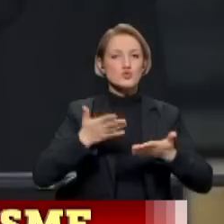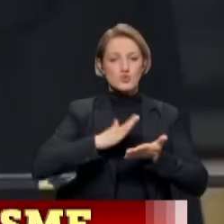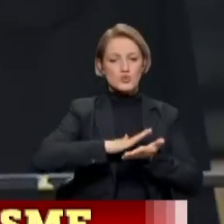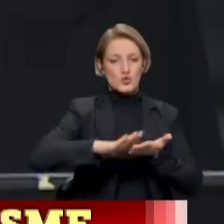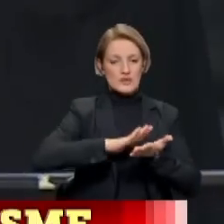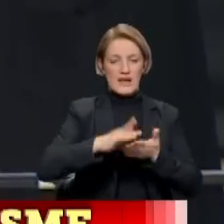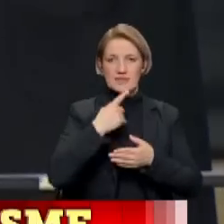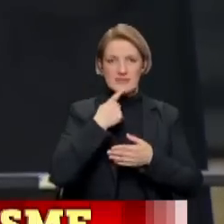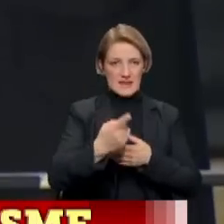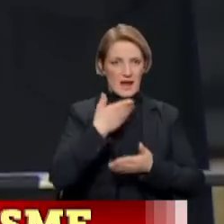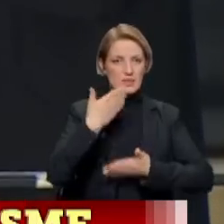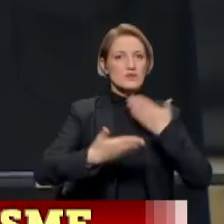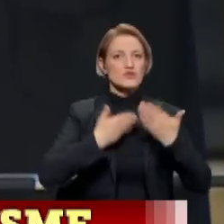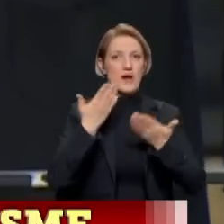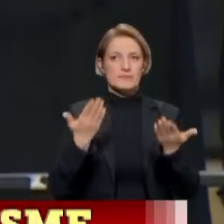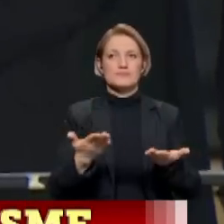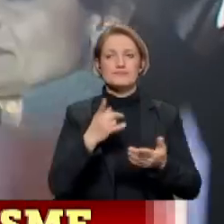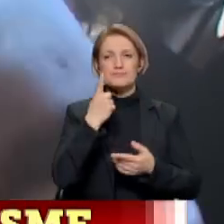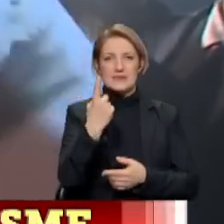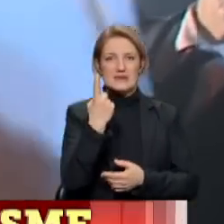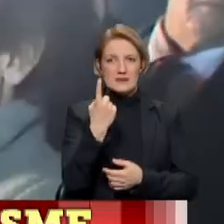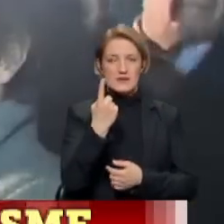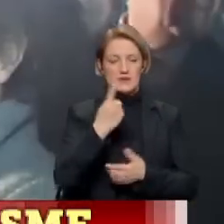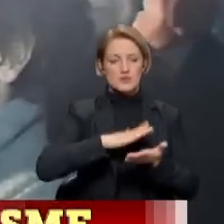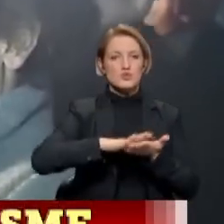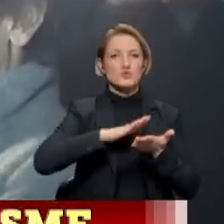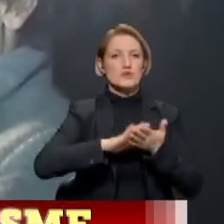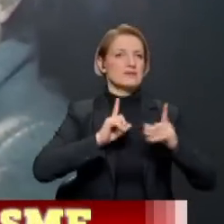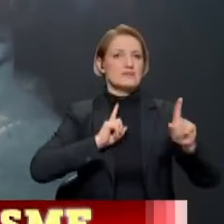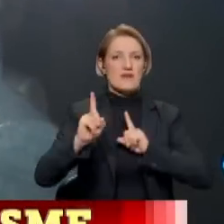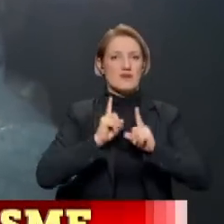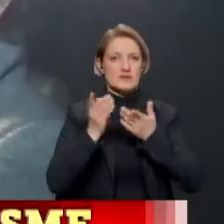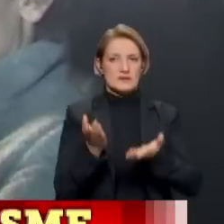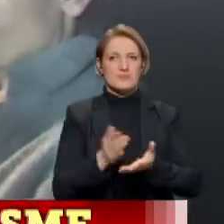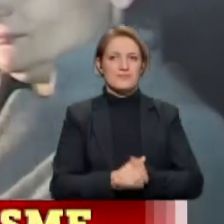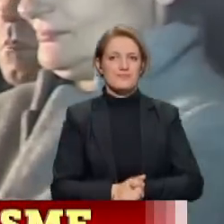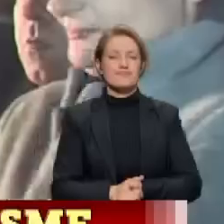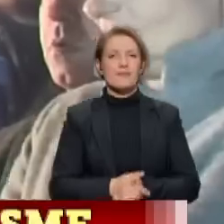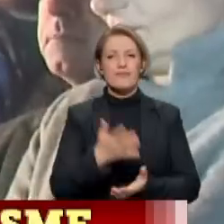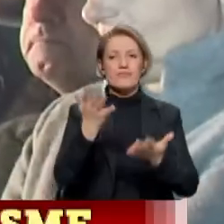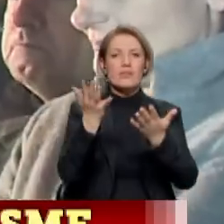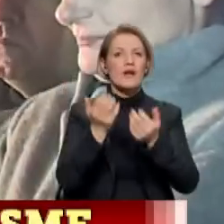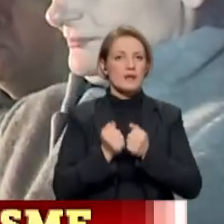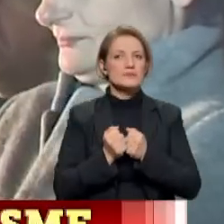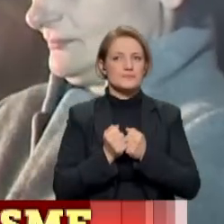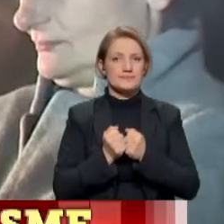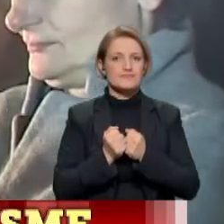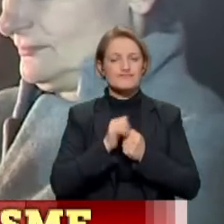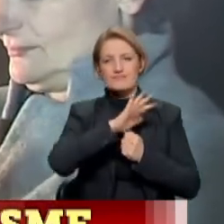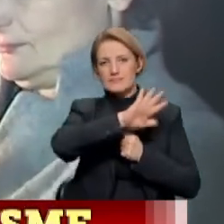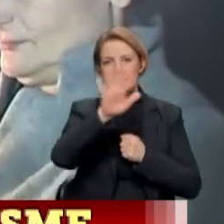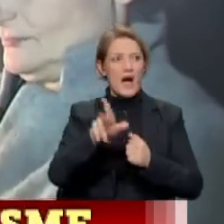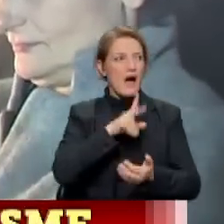düzen diye tarifleyeceğimiz bir düzenin davasıdır. Aldıkları